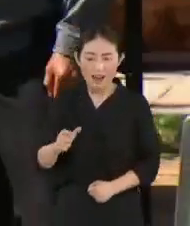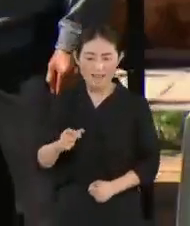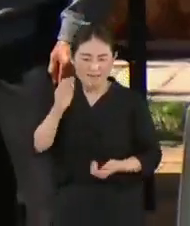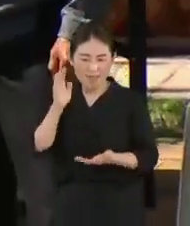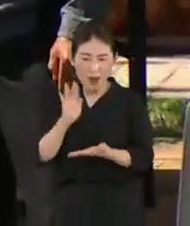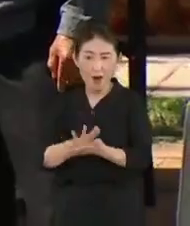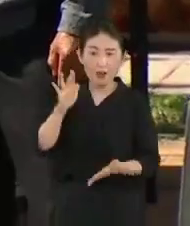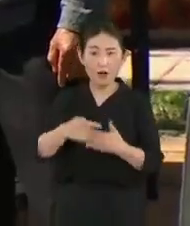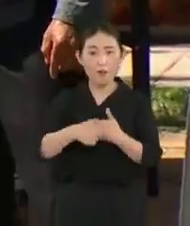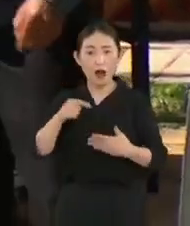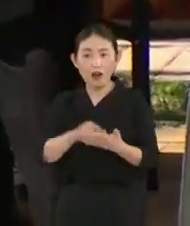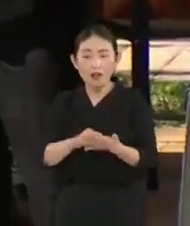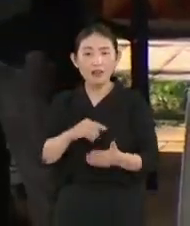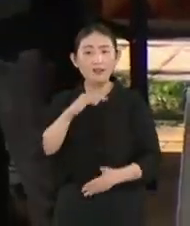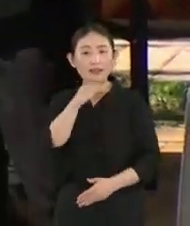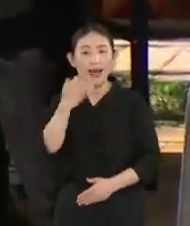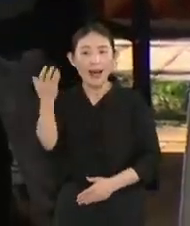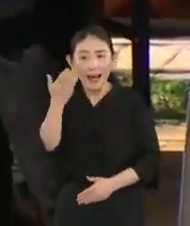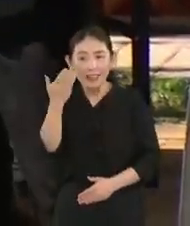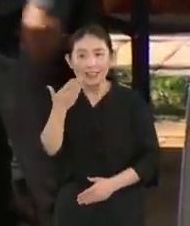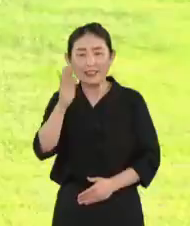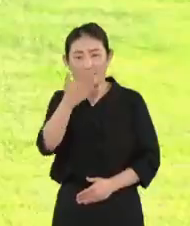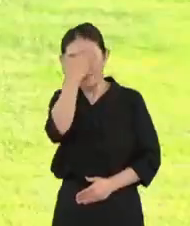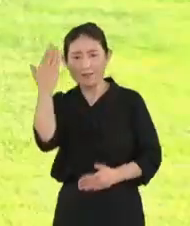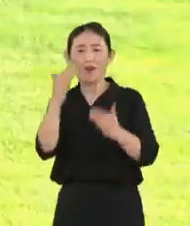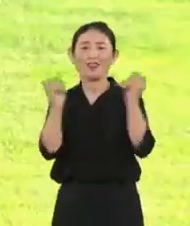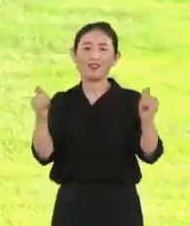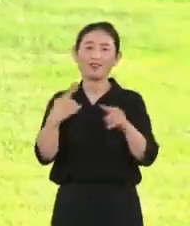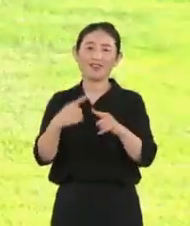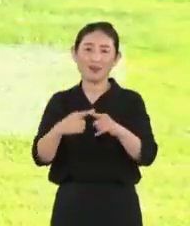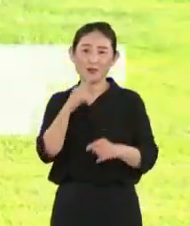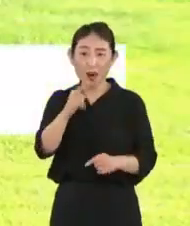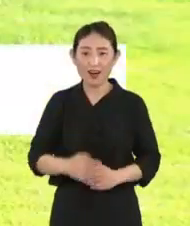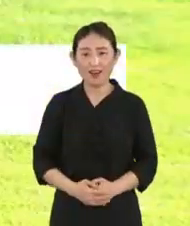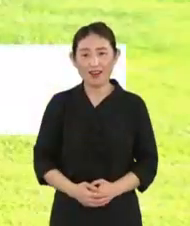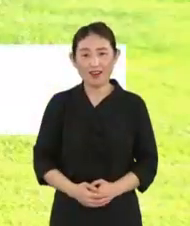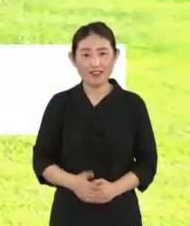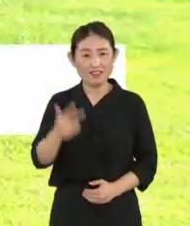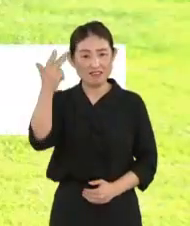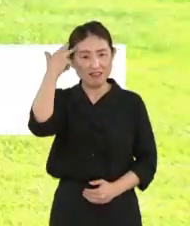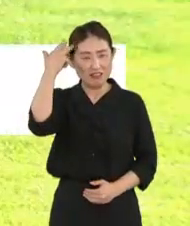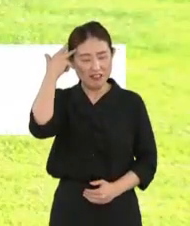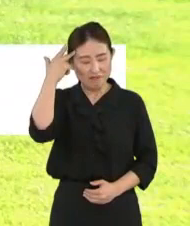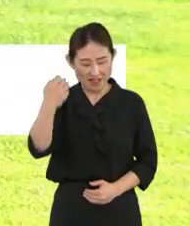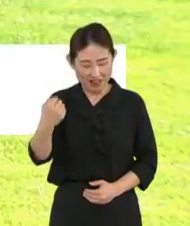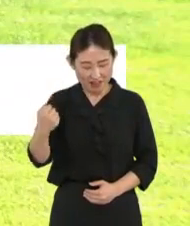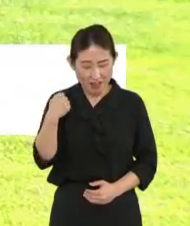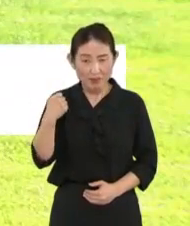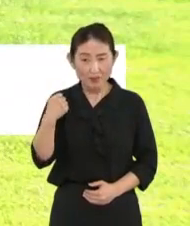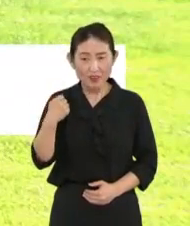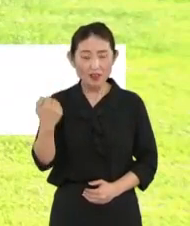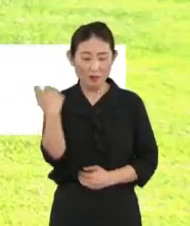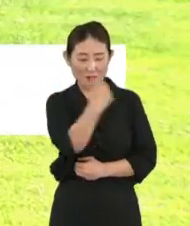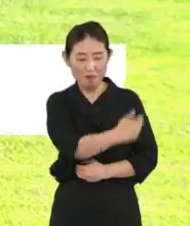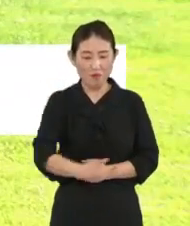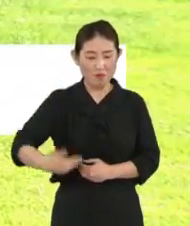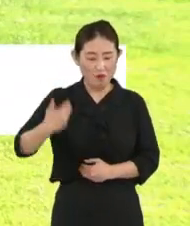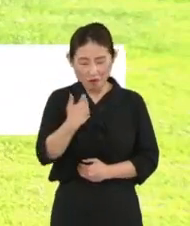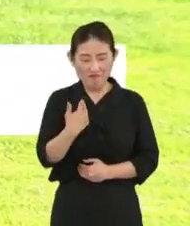의 아흔 살 청년 으로 불립니다 내 정신적인 건강이 아직 있고 또 육체적인